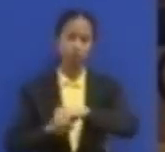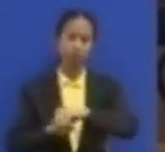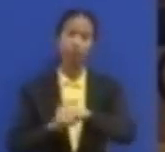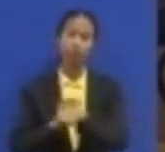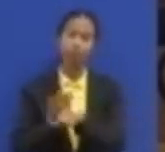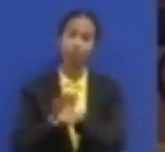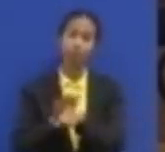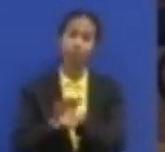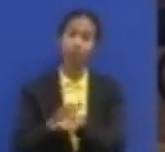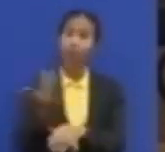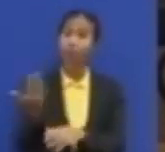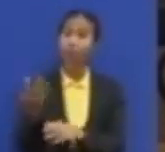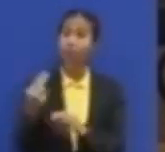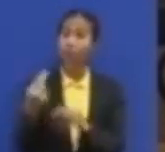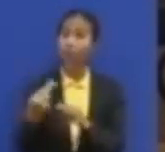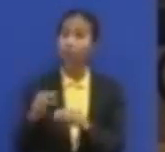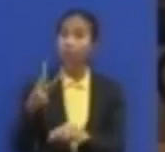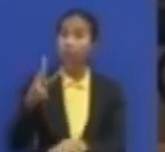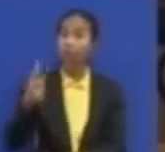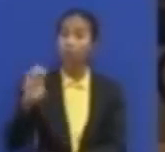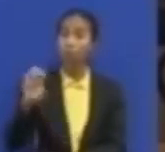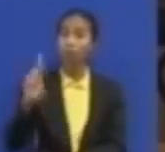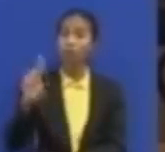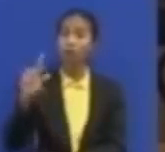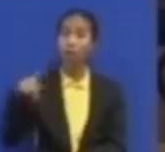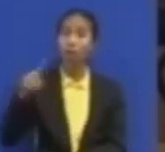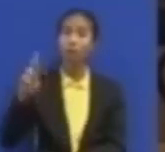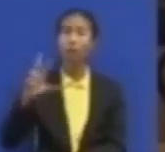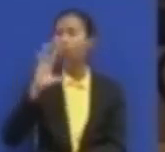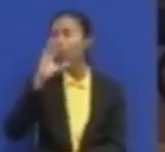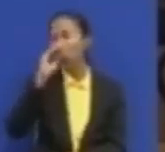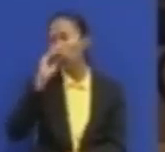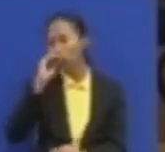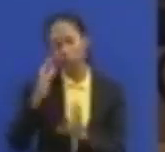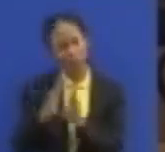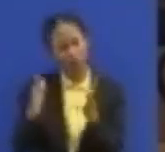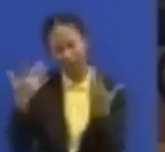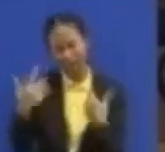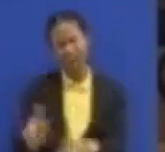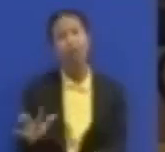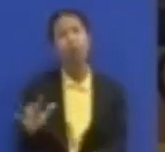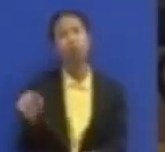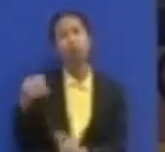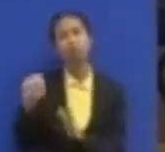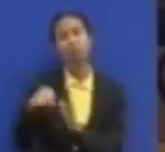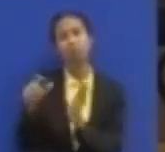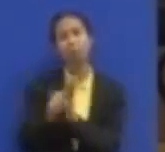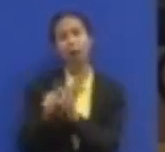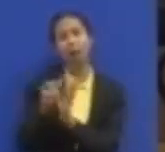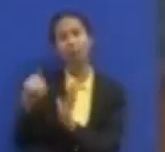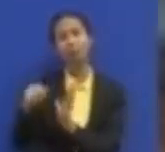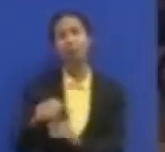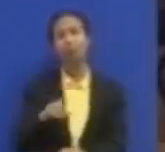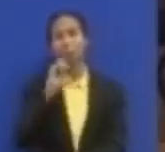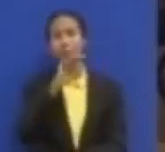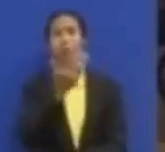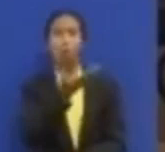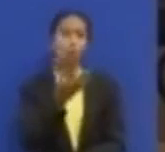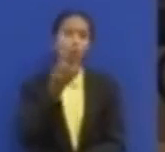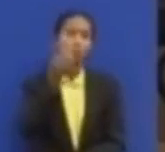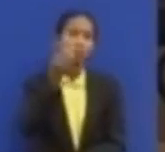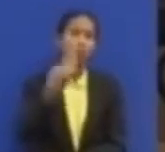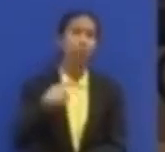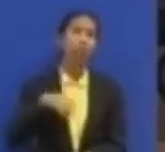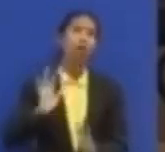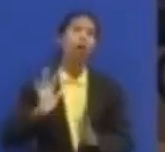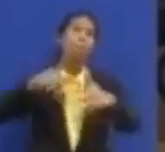รพูดถึง10ครั้งแล้วละ ขอนิดเดียวท่านประธานครับวันนี้ประชาชนคนไทยทั้งประเทศเขาฝากผมม